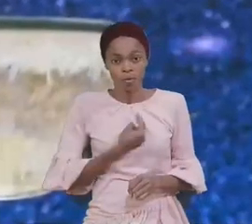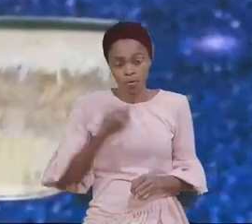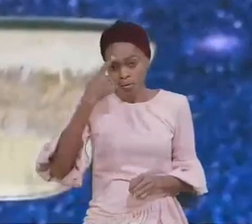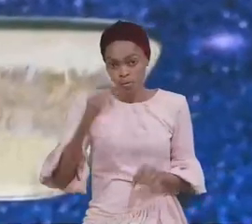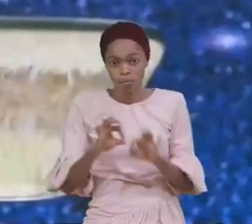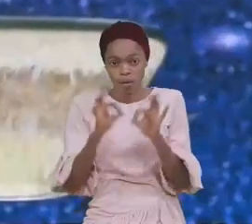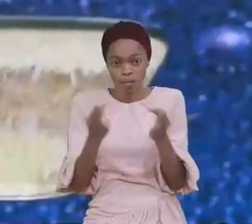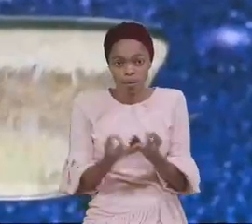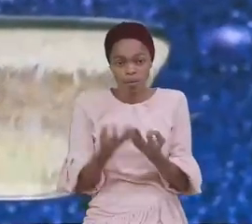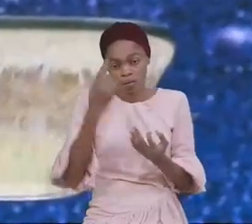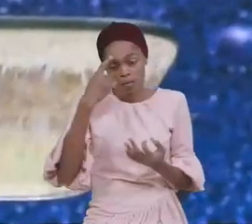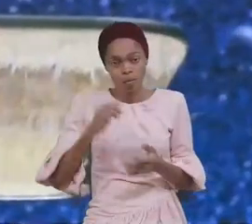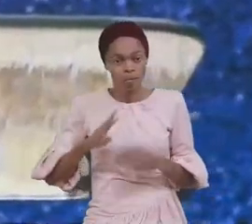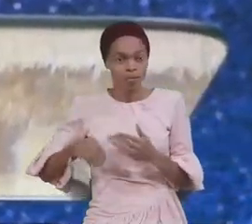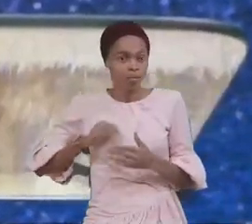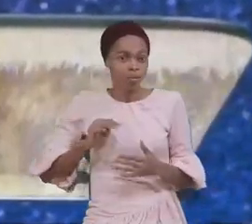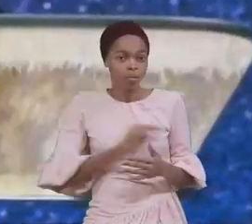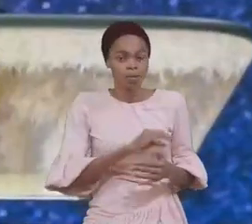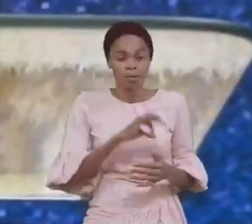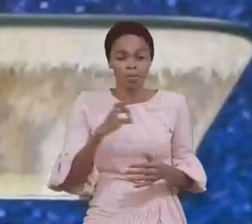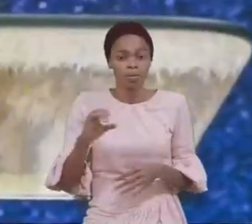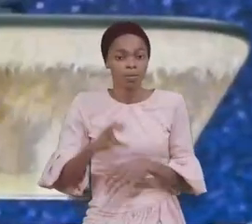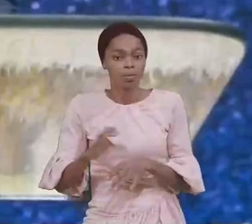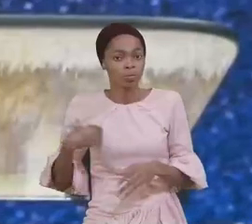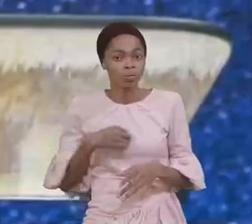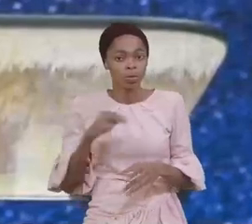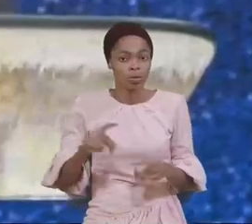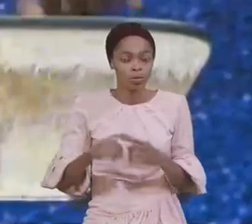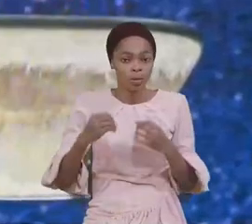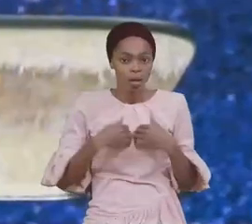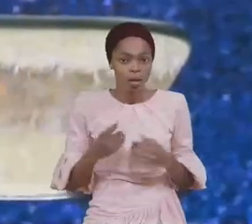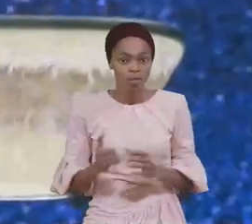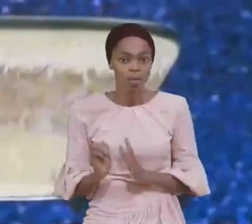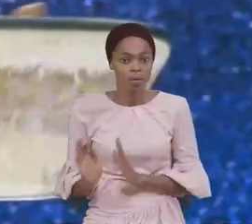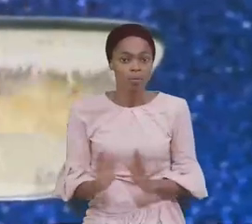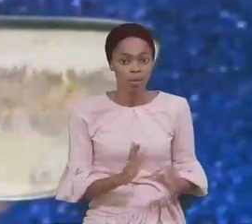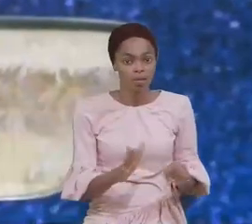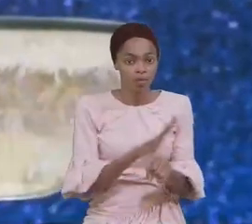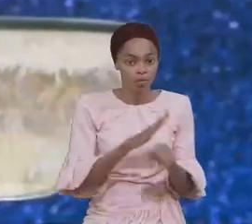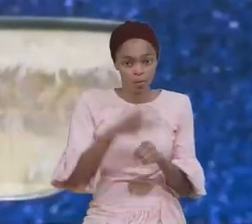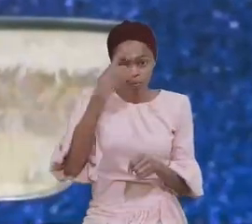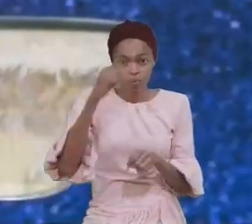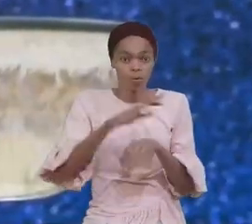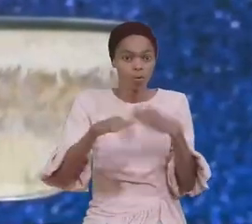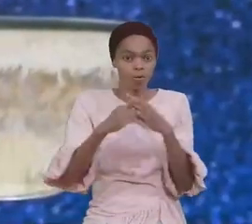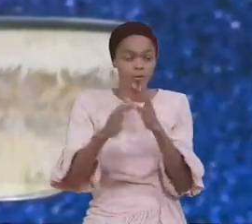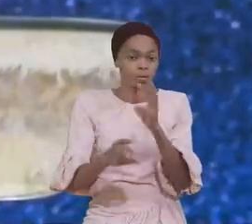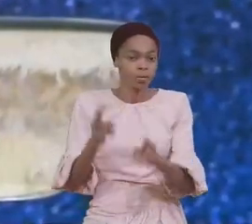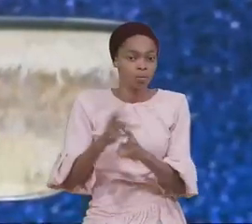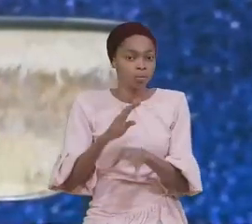les membres de l'Église. Nous devons avoir le plan accompli pour nous, pour le monde entier, que